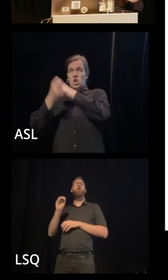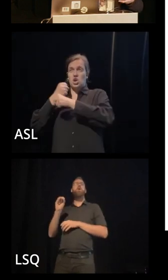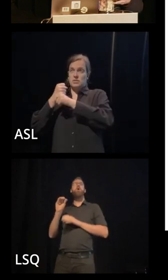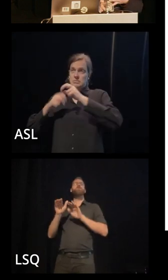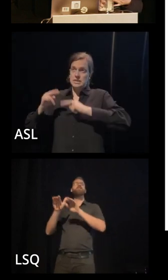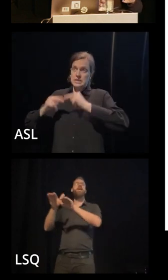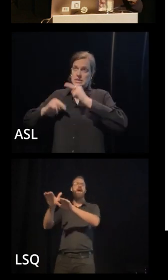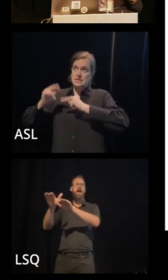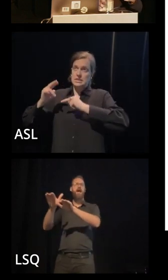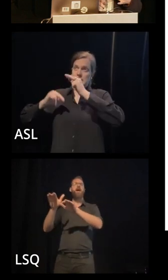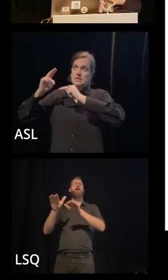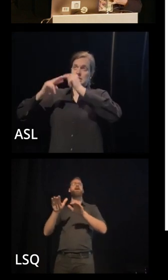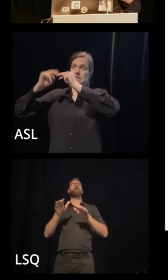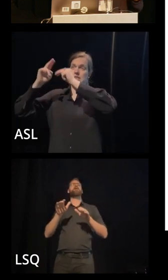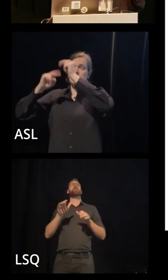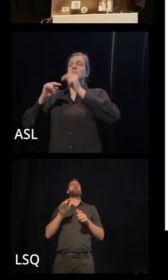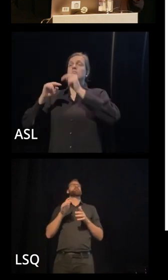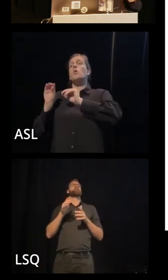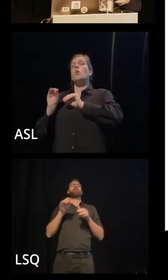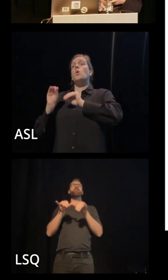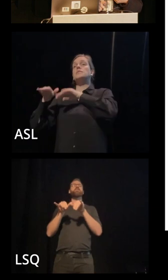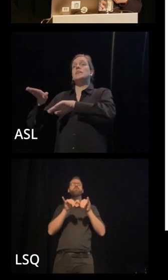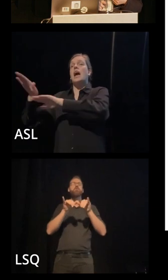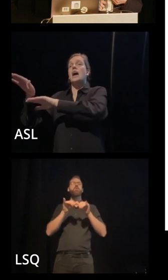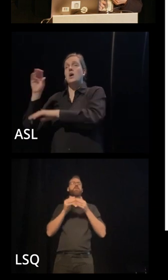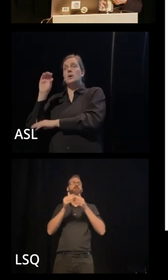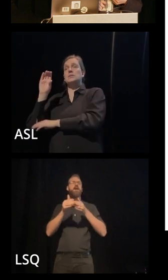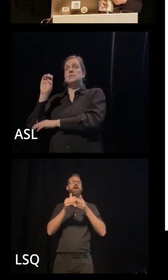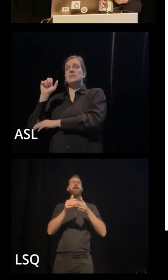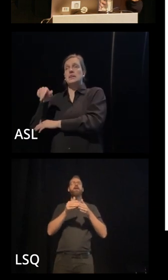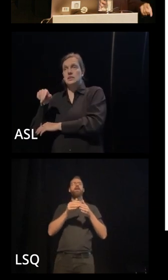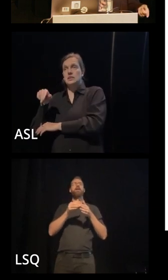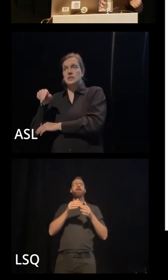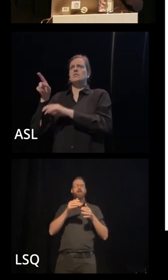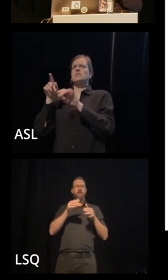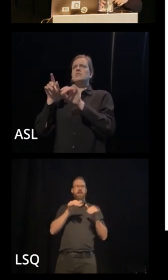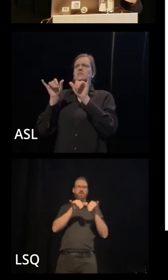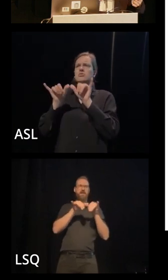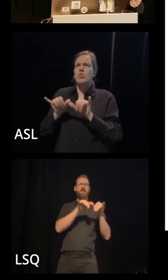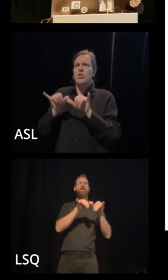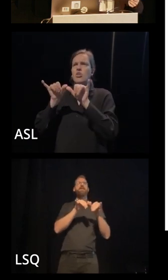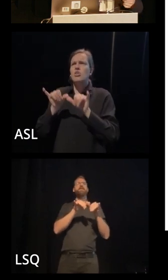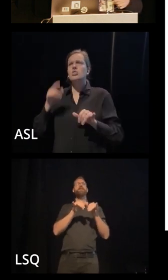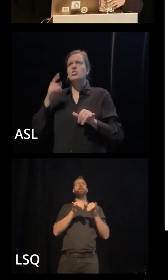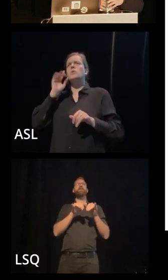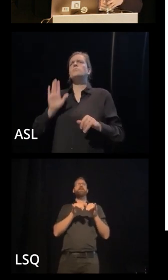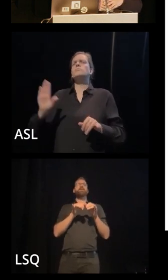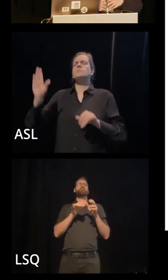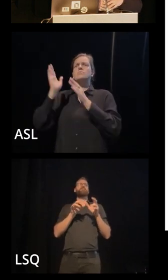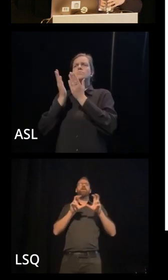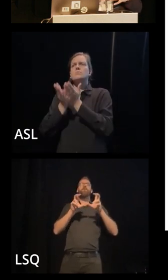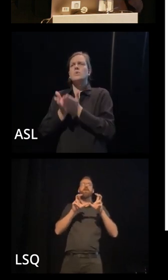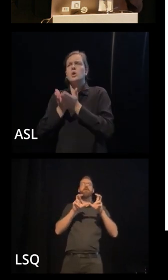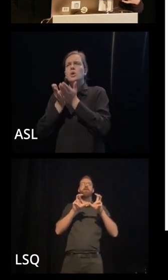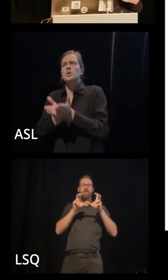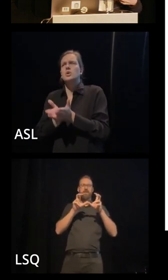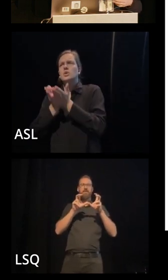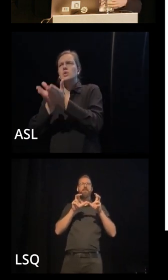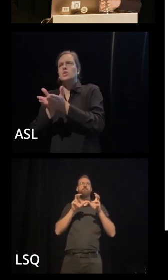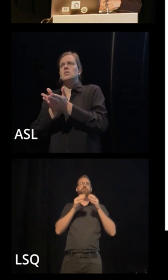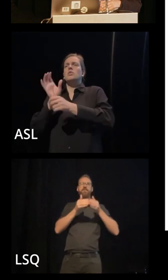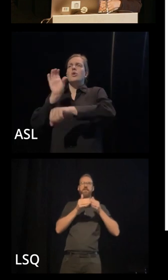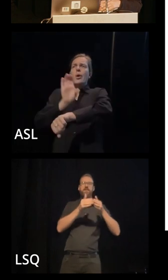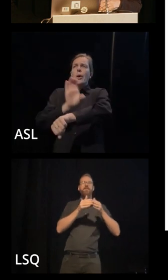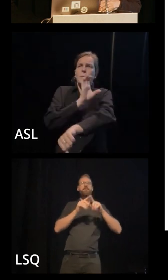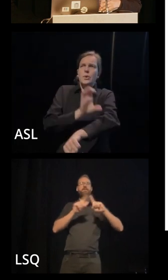eaux douces, en architecture navale, en ingénierie, et en électronique marine et en art du cirque. Donc, c'est quand même un projet